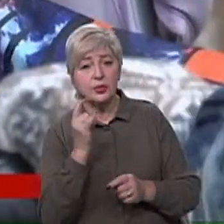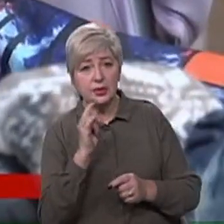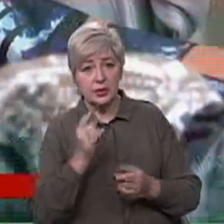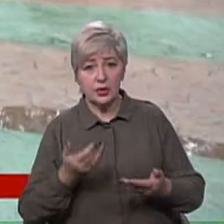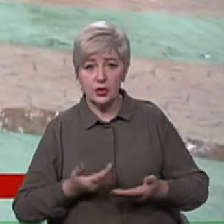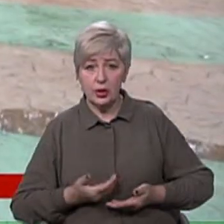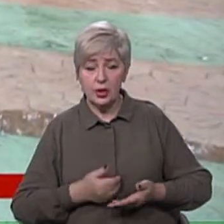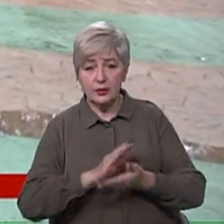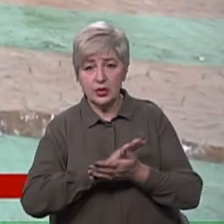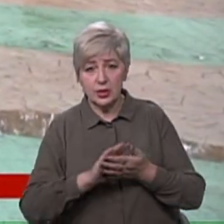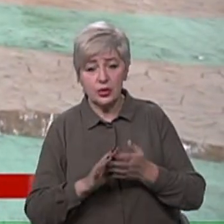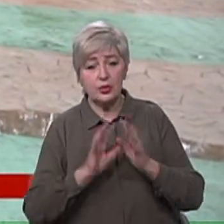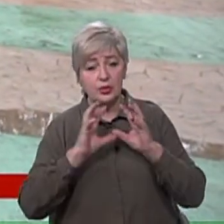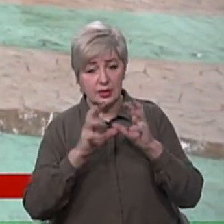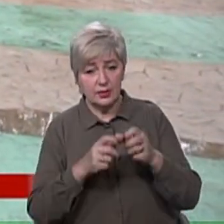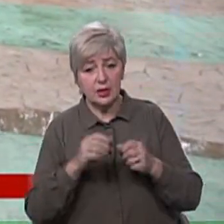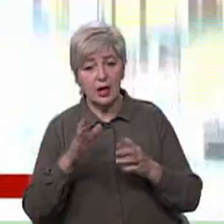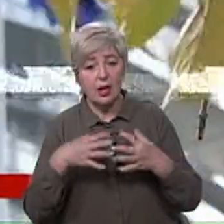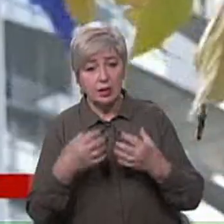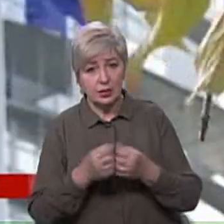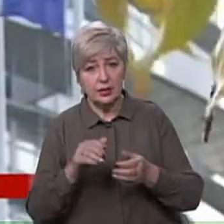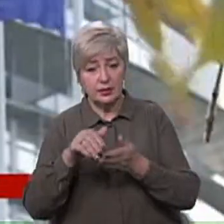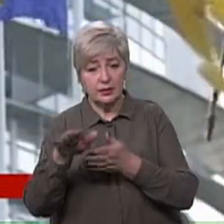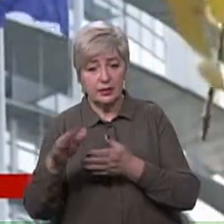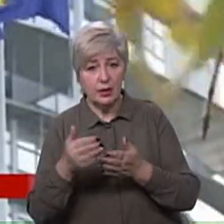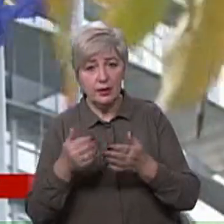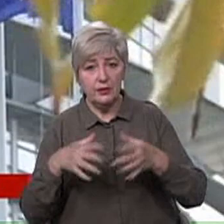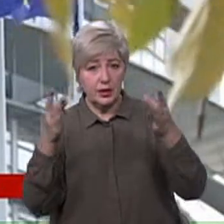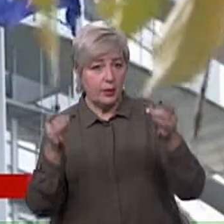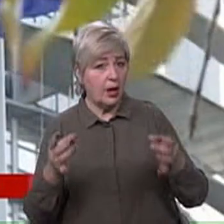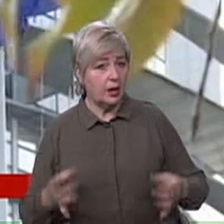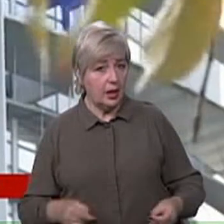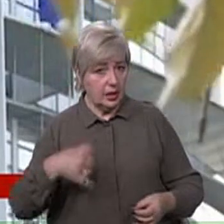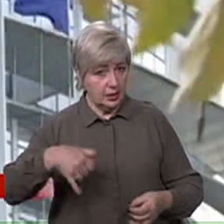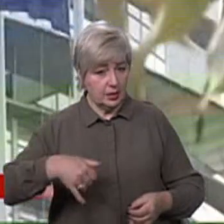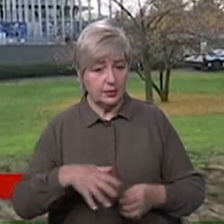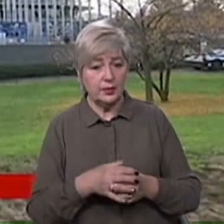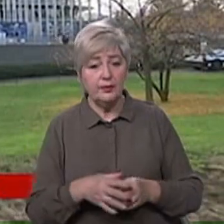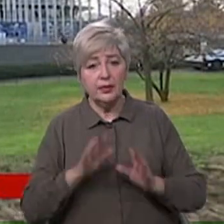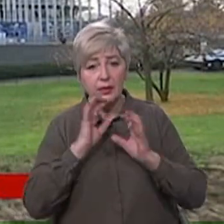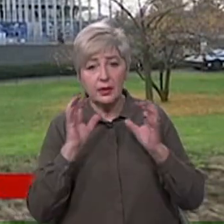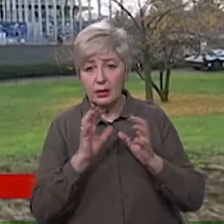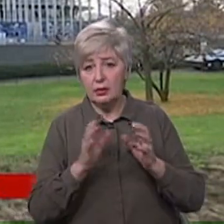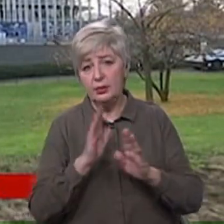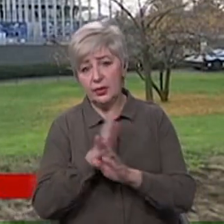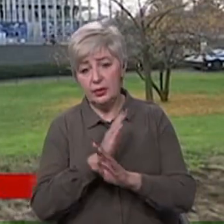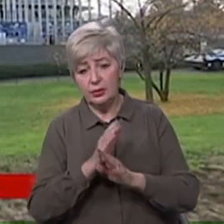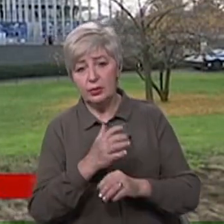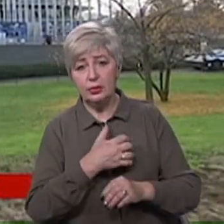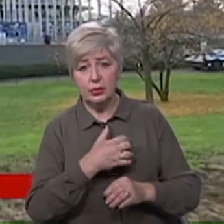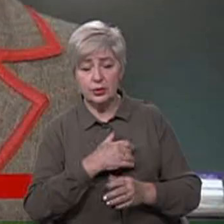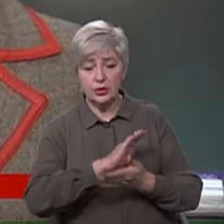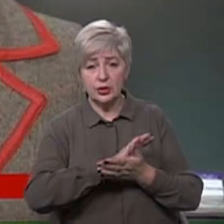світі, її родина вже відмовляється від пакетів. Євросоюз домовився рятувати природу, хоче жити на кліматично